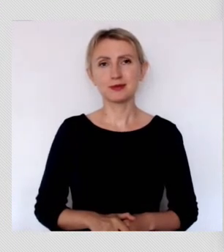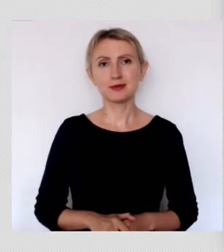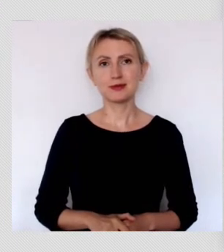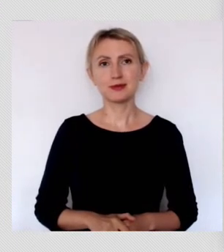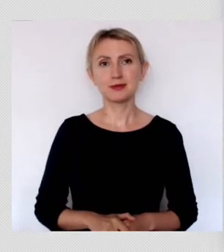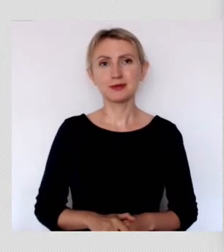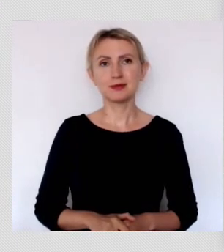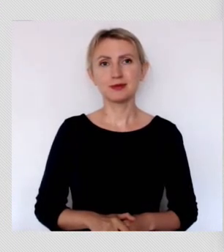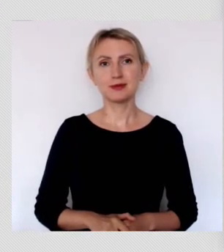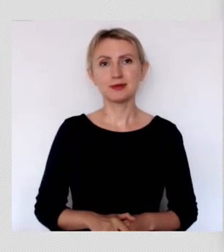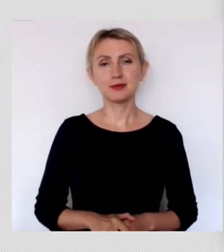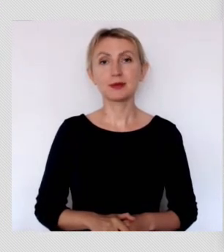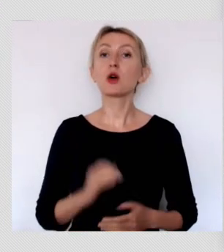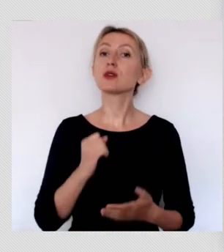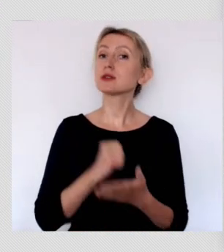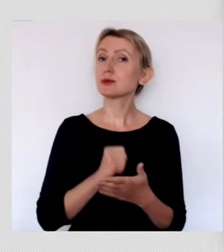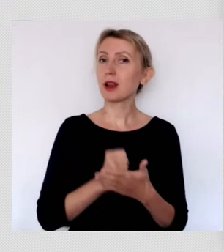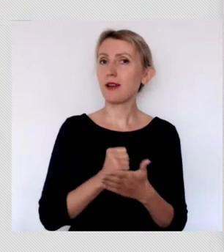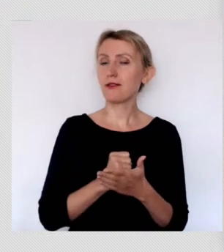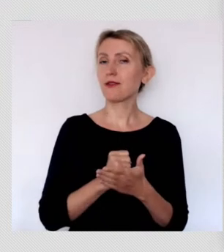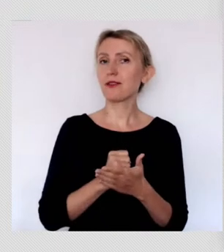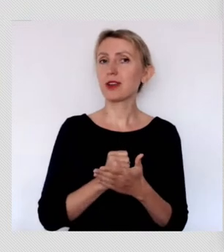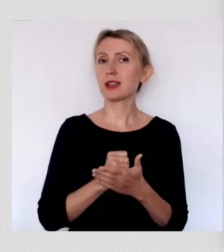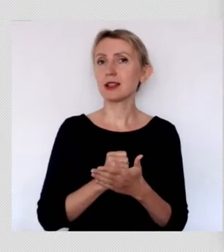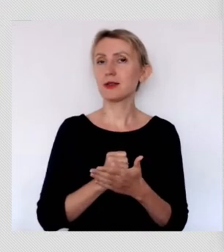jeśli chodzi o kwestie związane z tym,